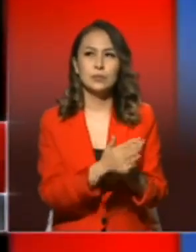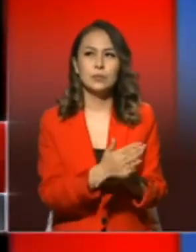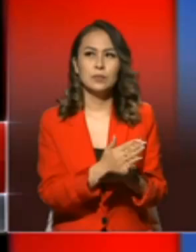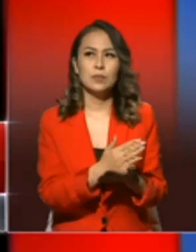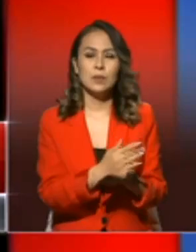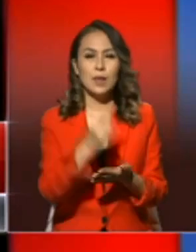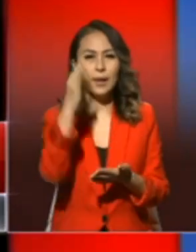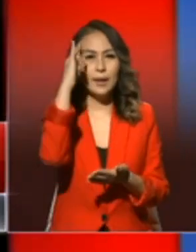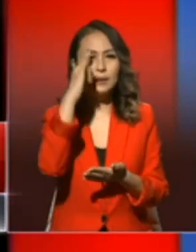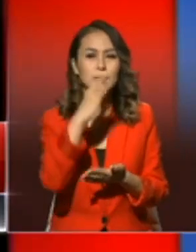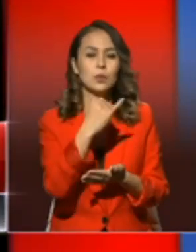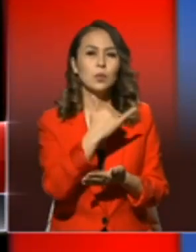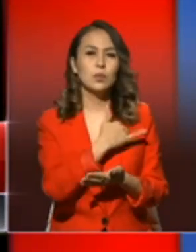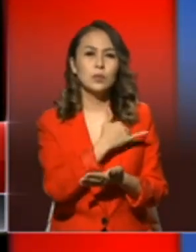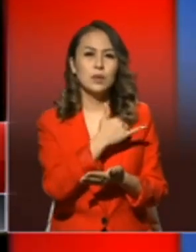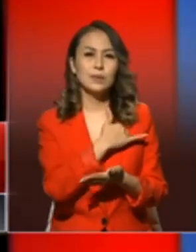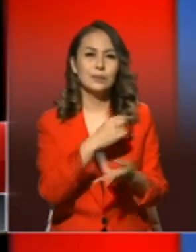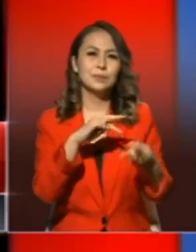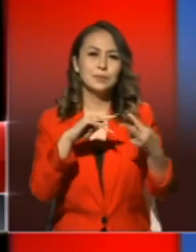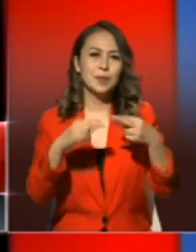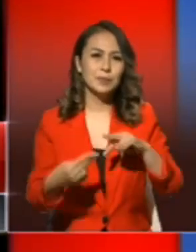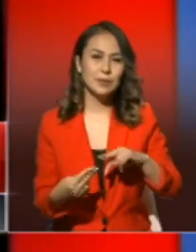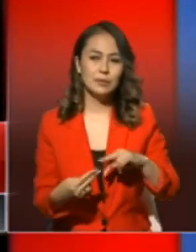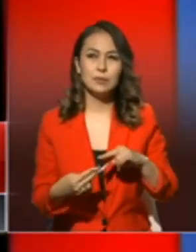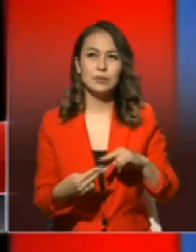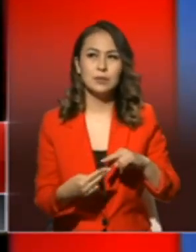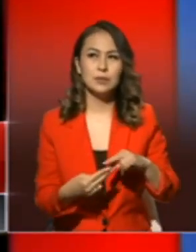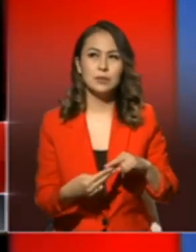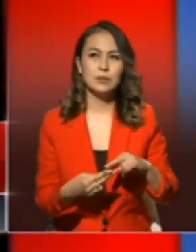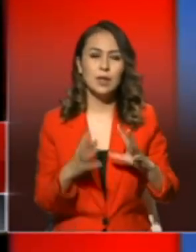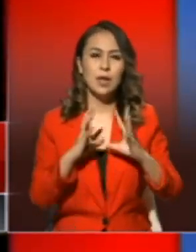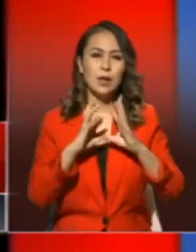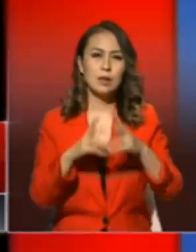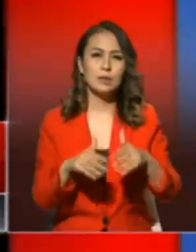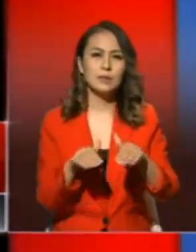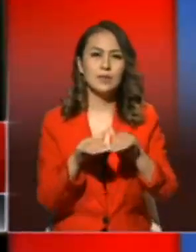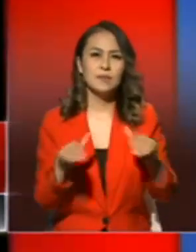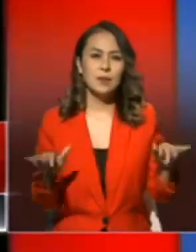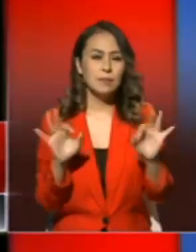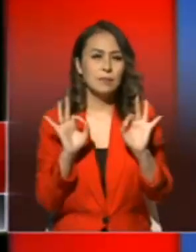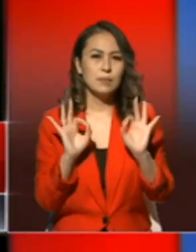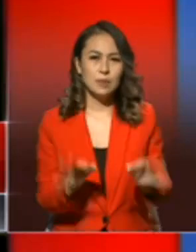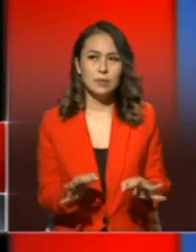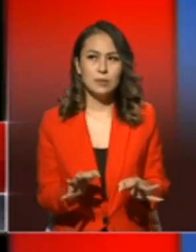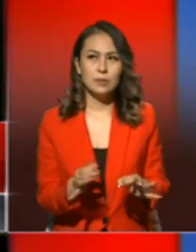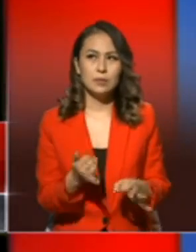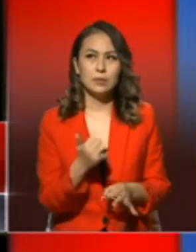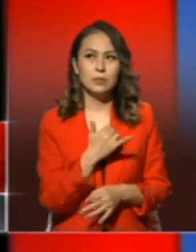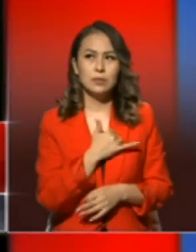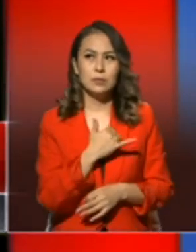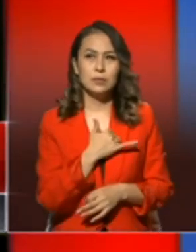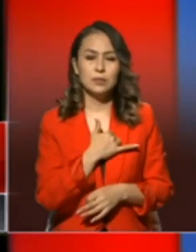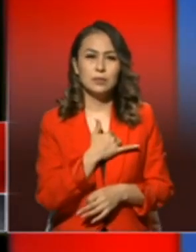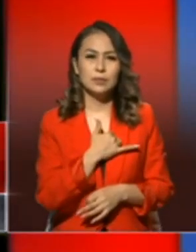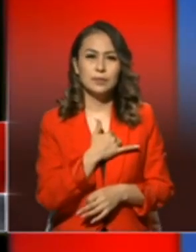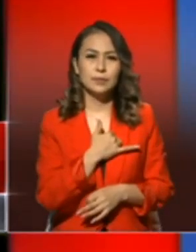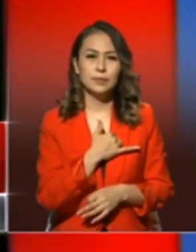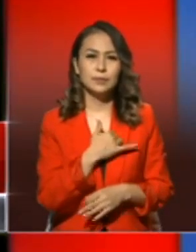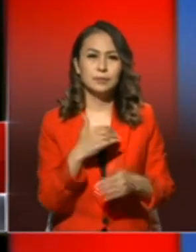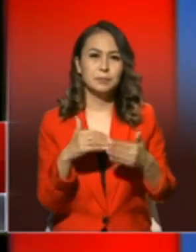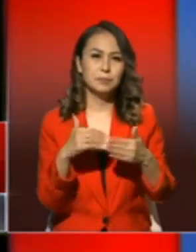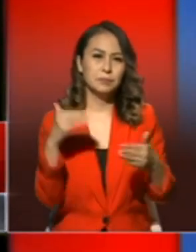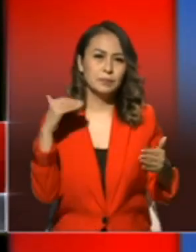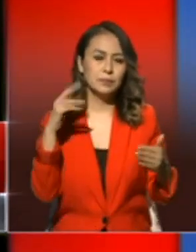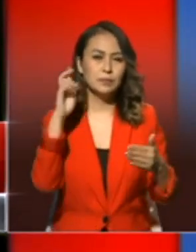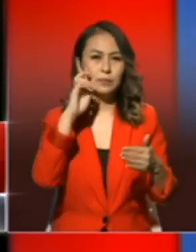Қазақстанда трансплантология саласы әлемдік деңгеймен сай. біз мына жақта посткеңестік мемлекеттермен